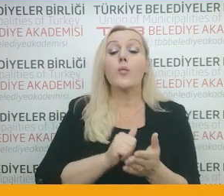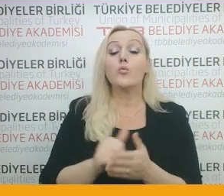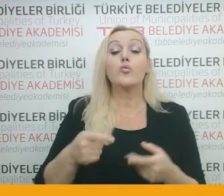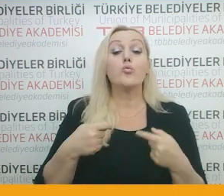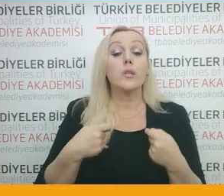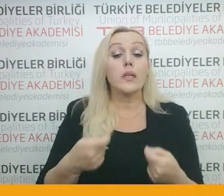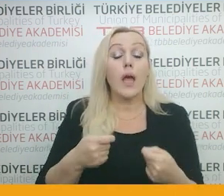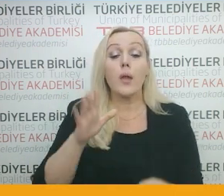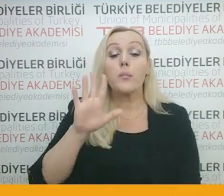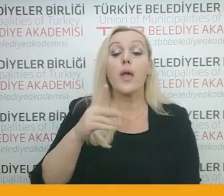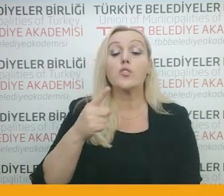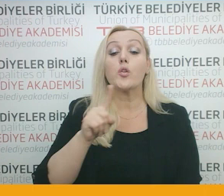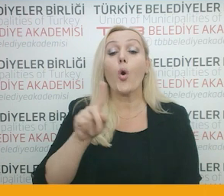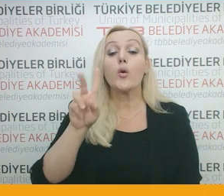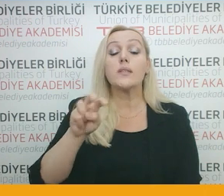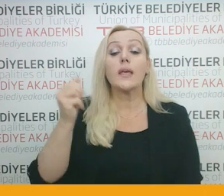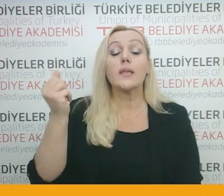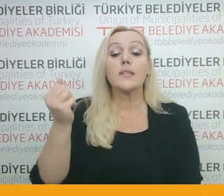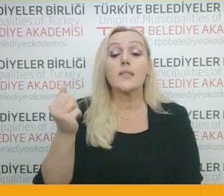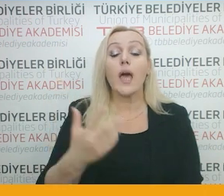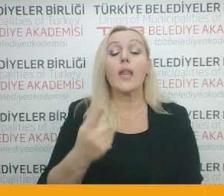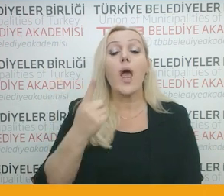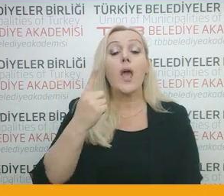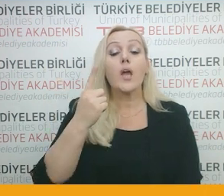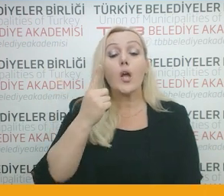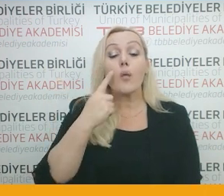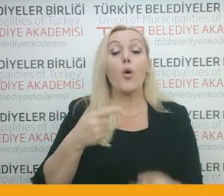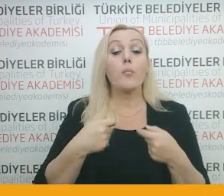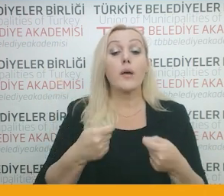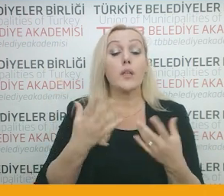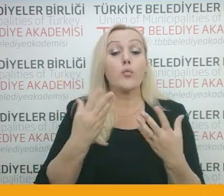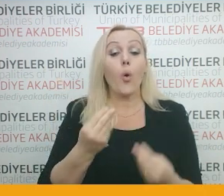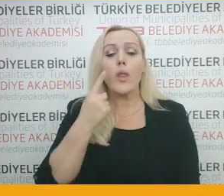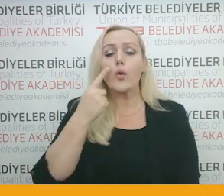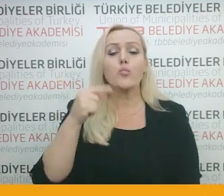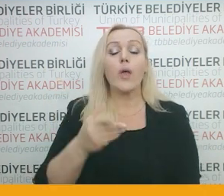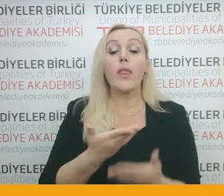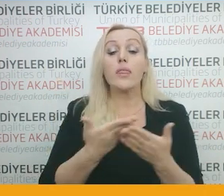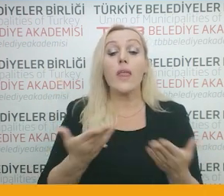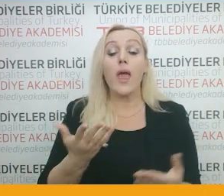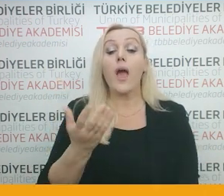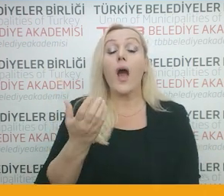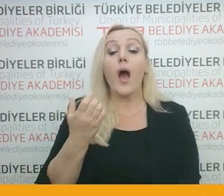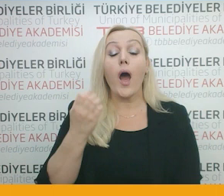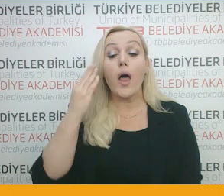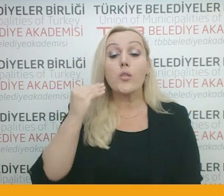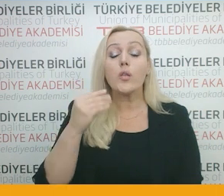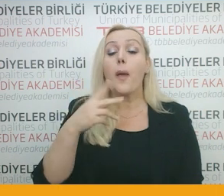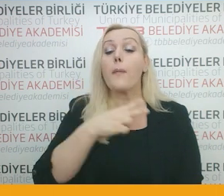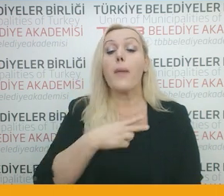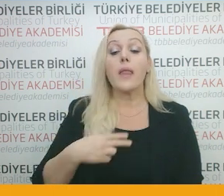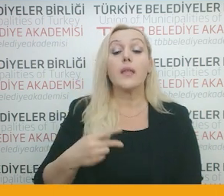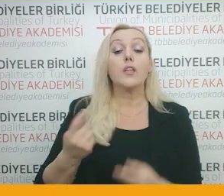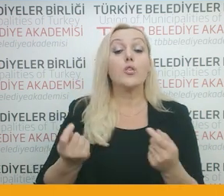giderleri 5018'de de kamu gideri kavramıyla karşımıza çıkıyor arkadaşlar. Yani burada ne anlıyoruz? Biz de belediyede